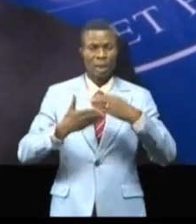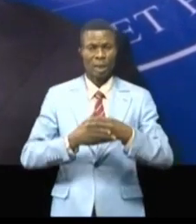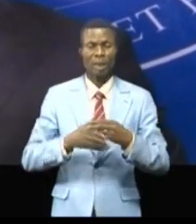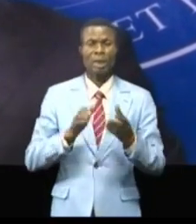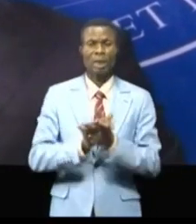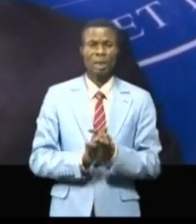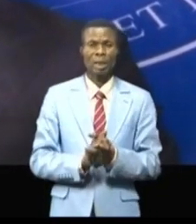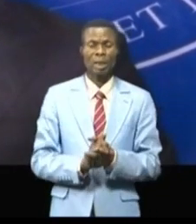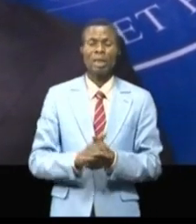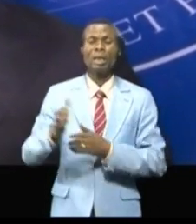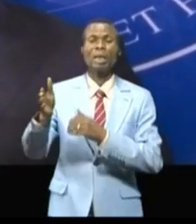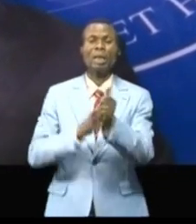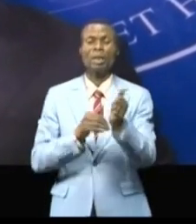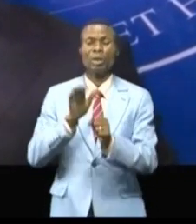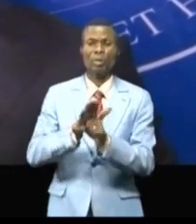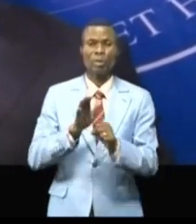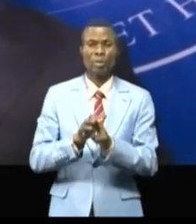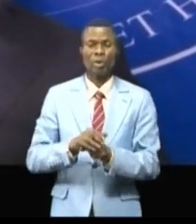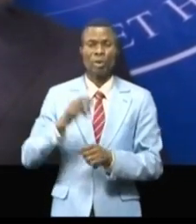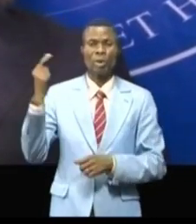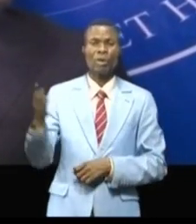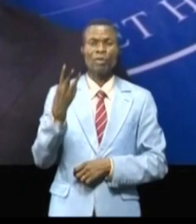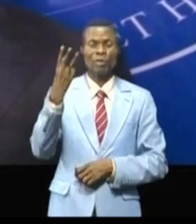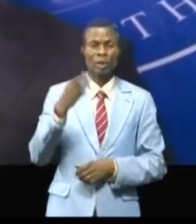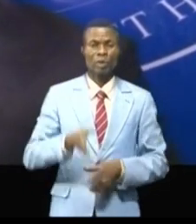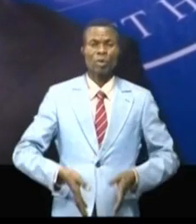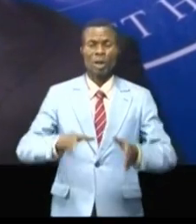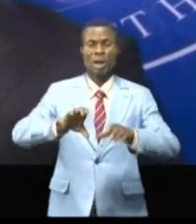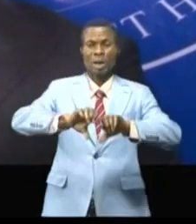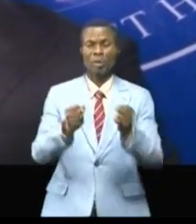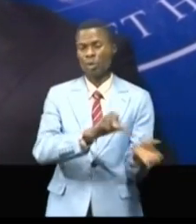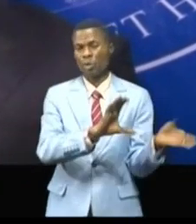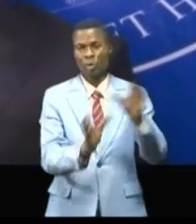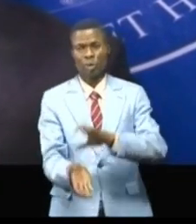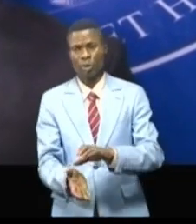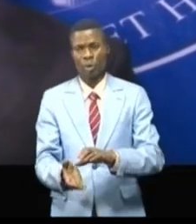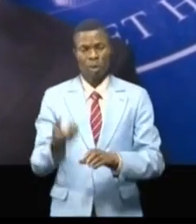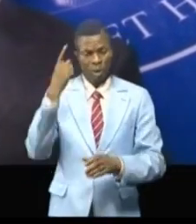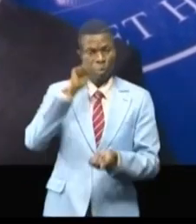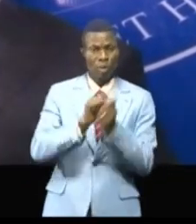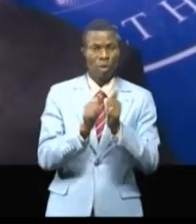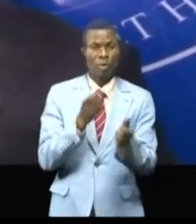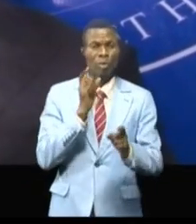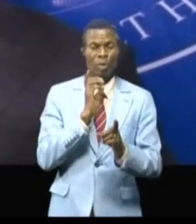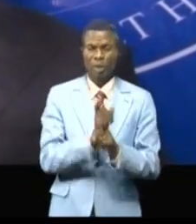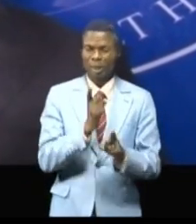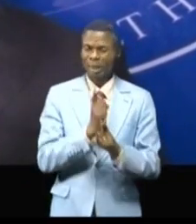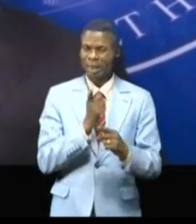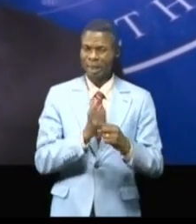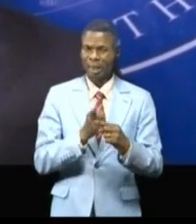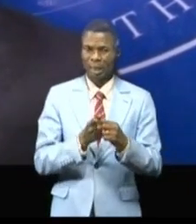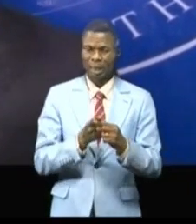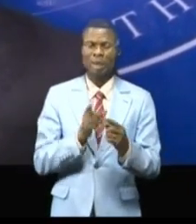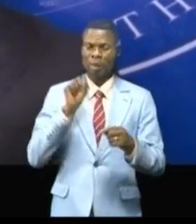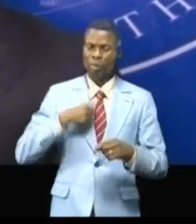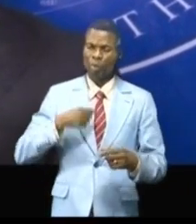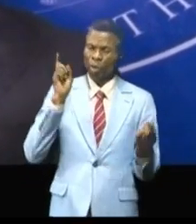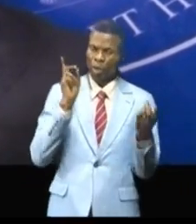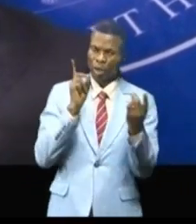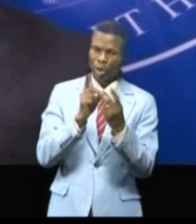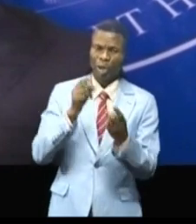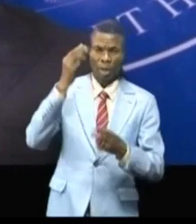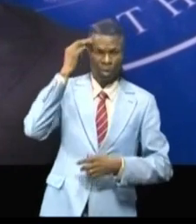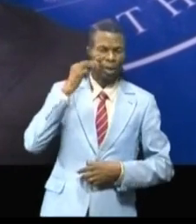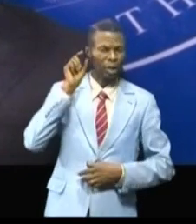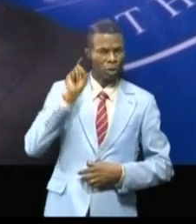est rongée par plus de 23 têtes d'érosion. Et donc c'est pour toutes ces raisons évidentes que je devais rencontrer Son Excellence